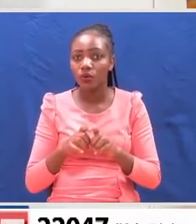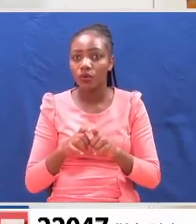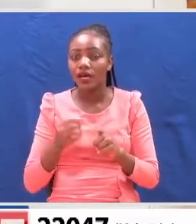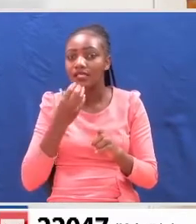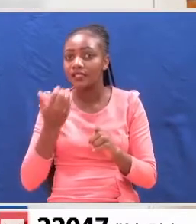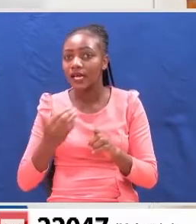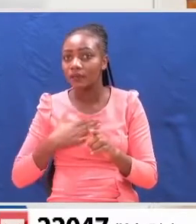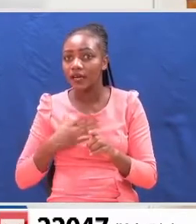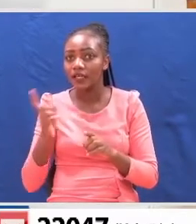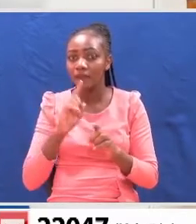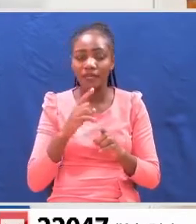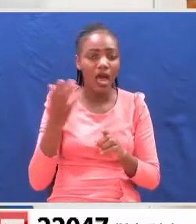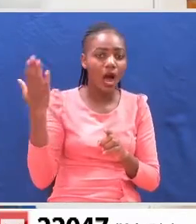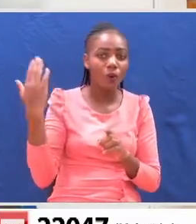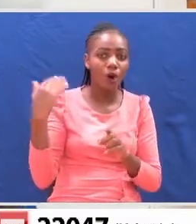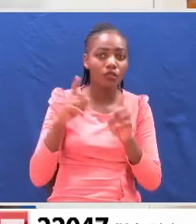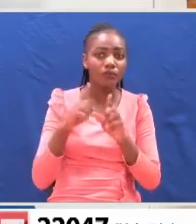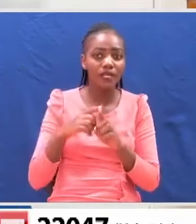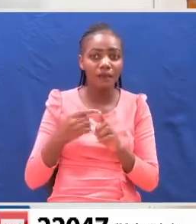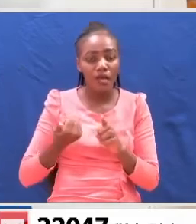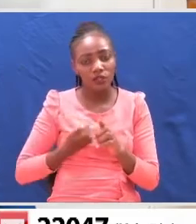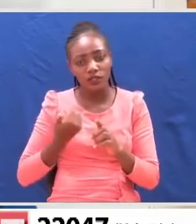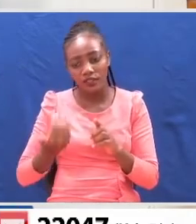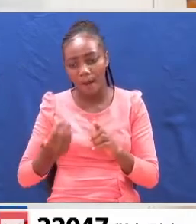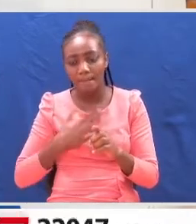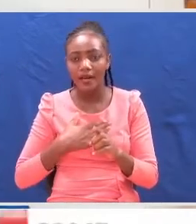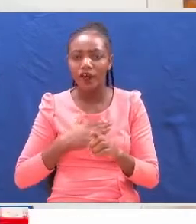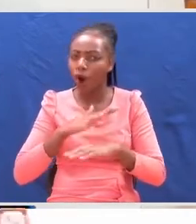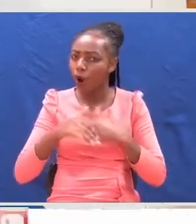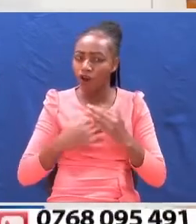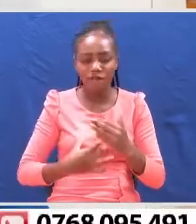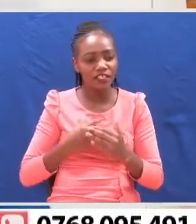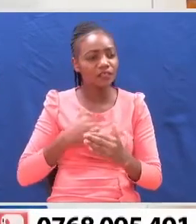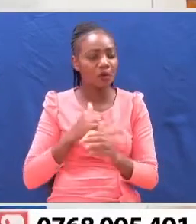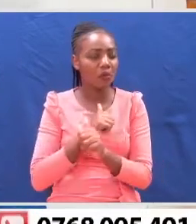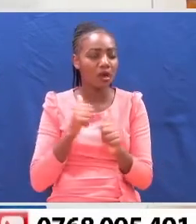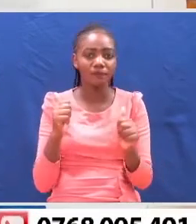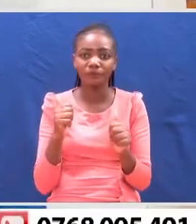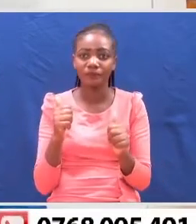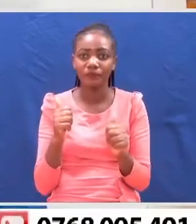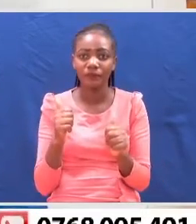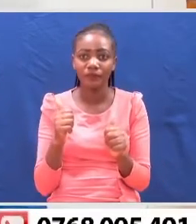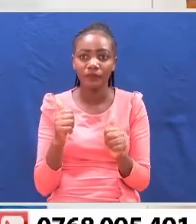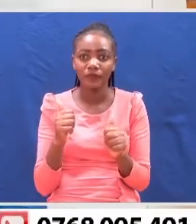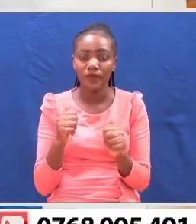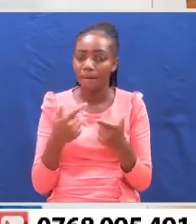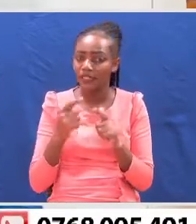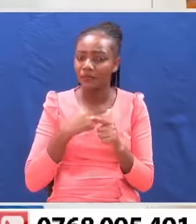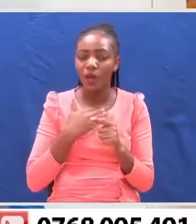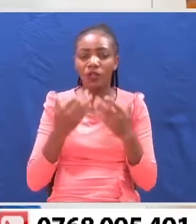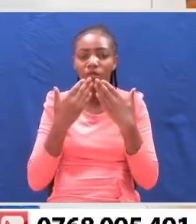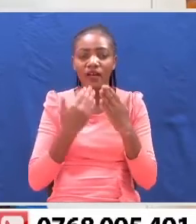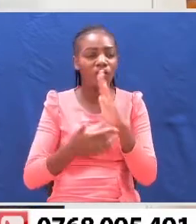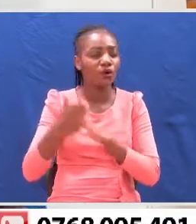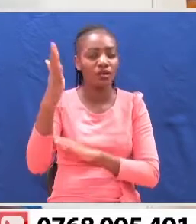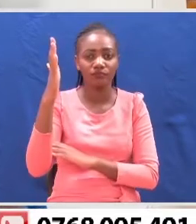juzi, na msichana mkubwa yule mdogo pia amekuwa hapa kwao. Kwa hivyo licha ya changamoto hizi, ndio nimesema tunashukuru Mungu, imekuwa